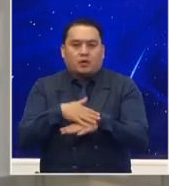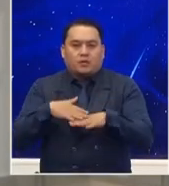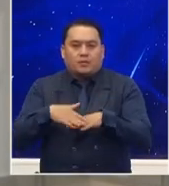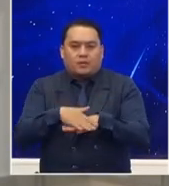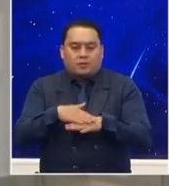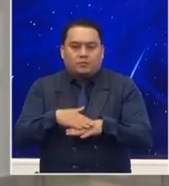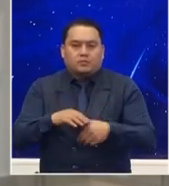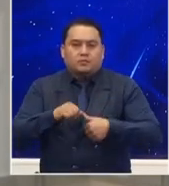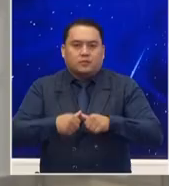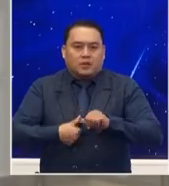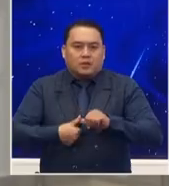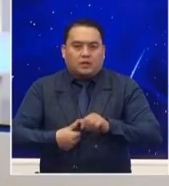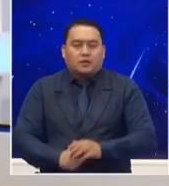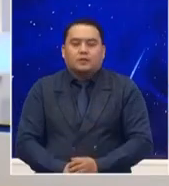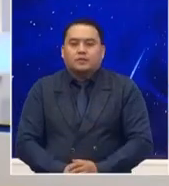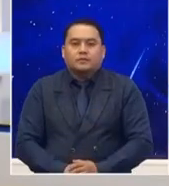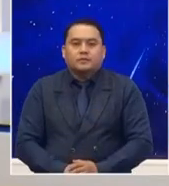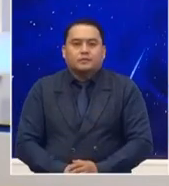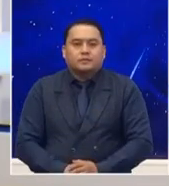басы мәңгілік болсын.